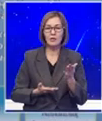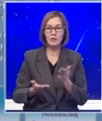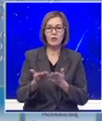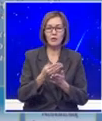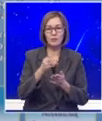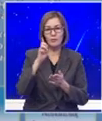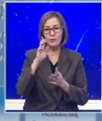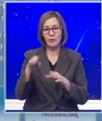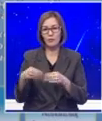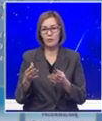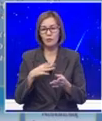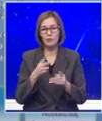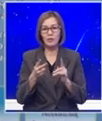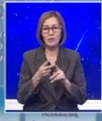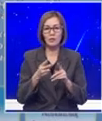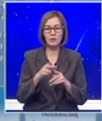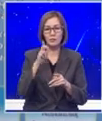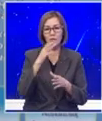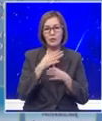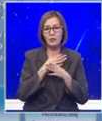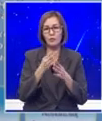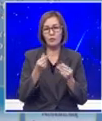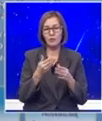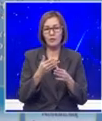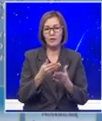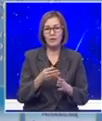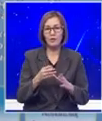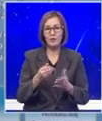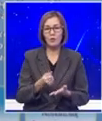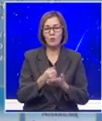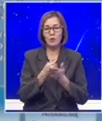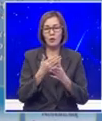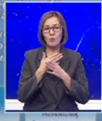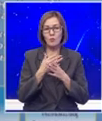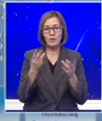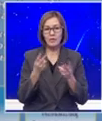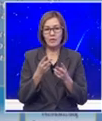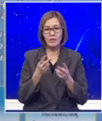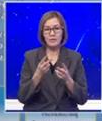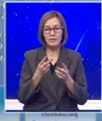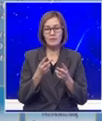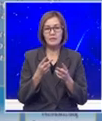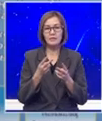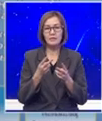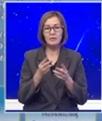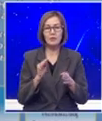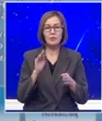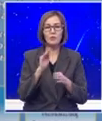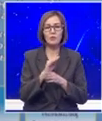өткізу, одан кейін субсидирование мәселесі, жаңағы мемлекеттік қолдауға, бұның